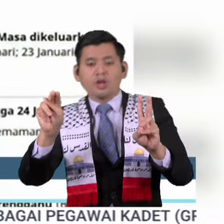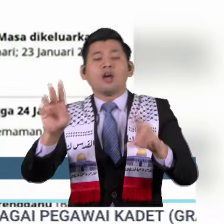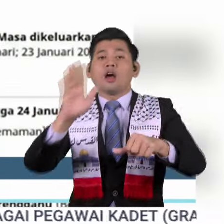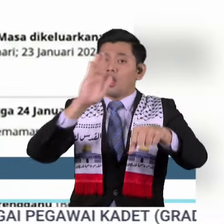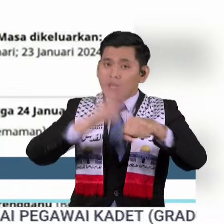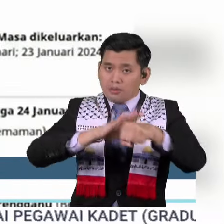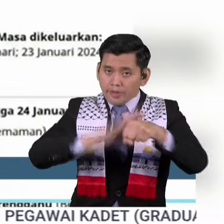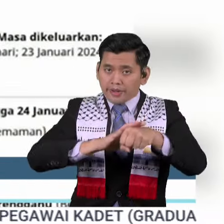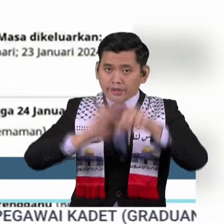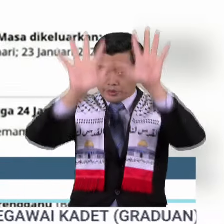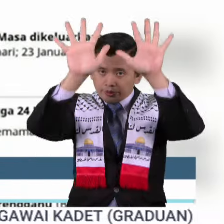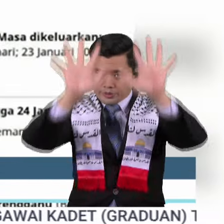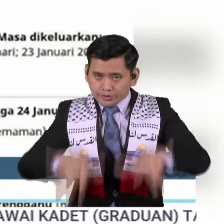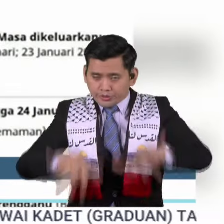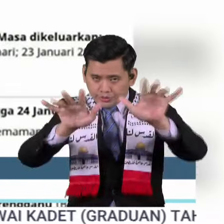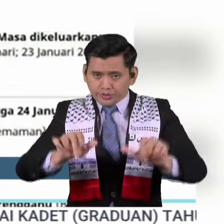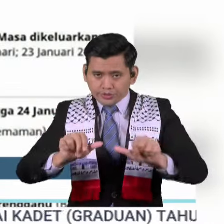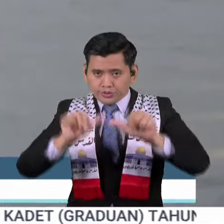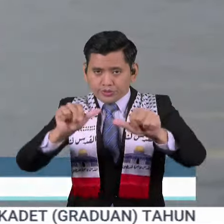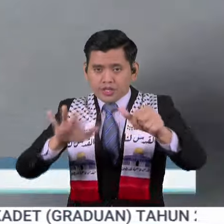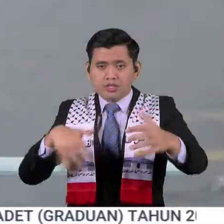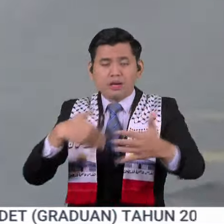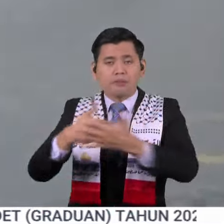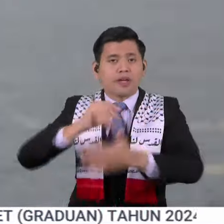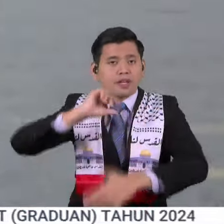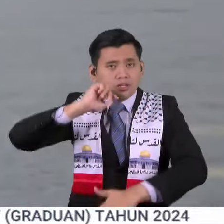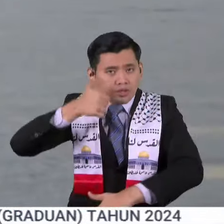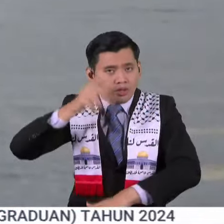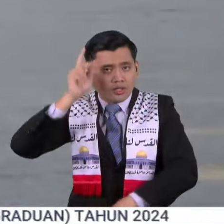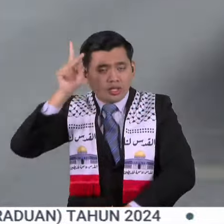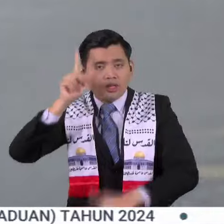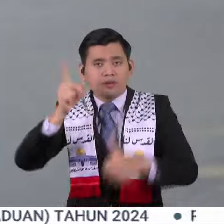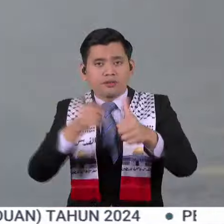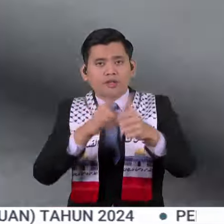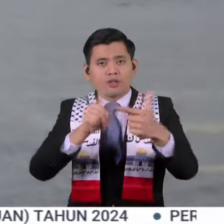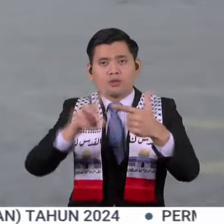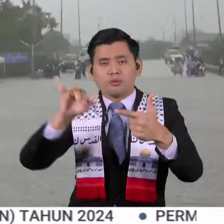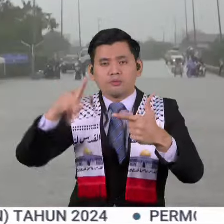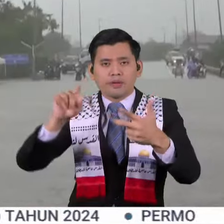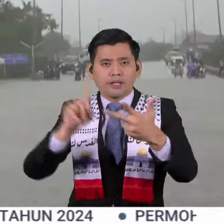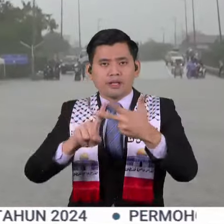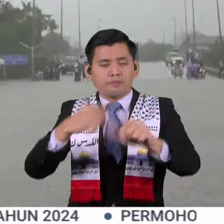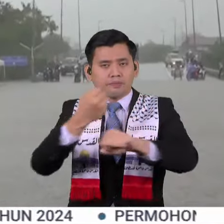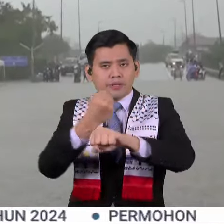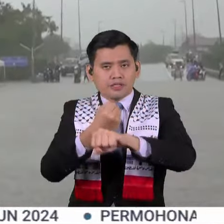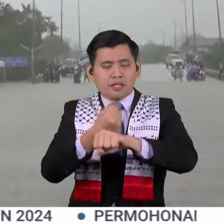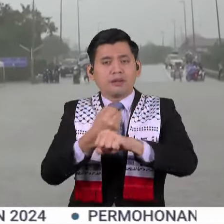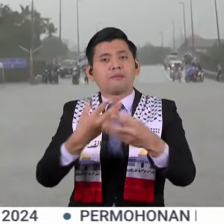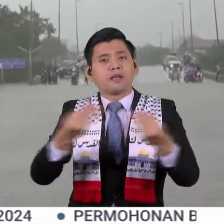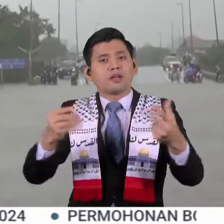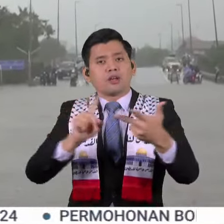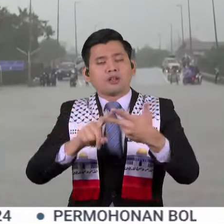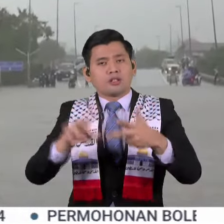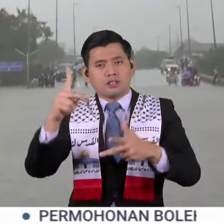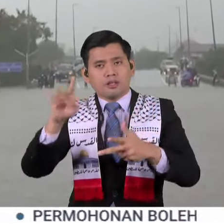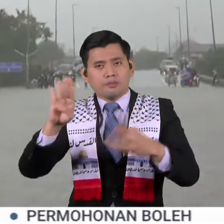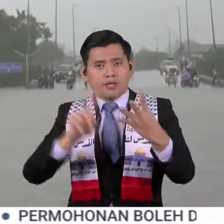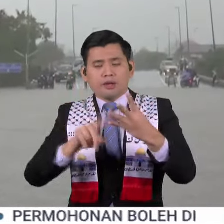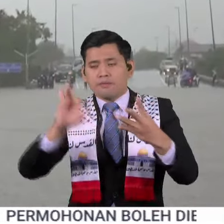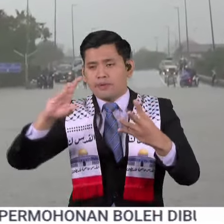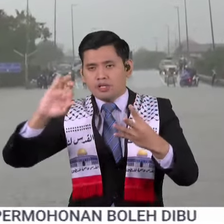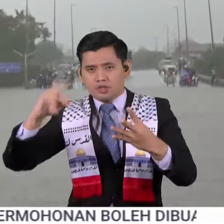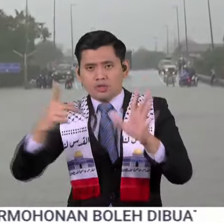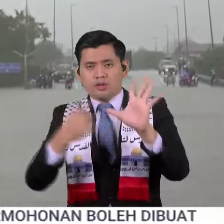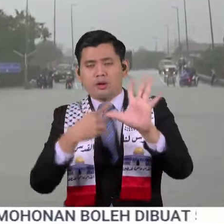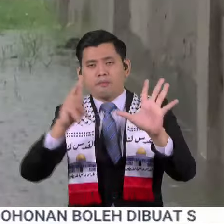waspada sehingga esok turut dikeluarkan di Kelantan meliputi tumpat pasir em Kota Baru Tanah Merah bacuk